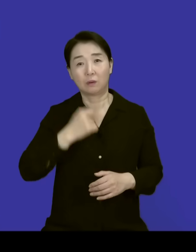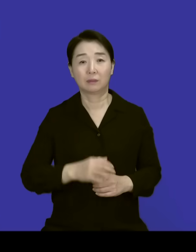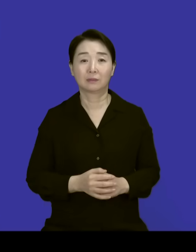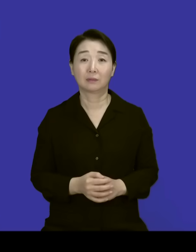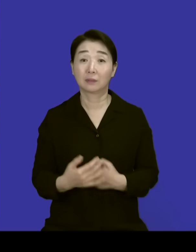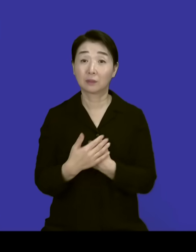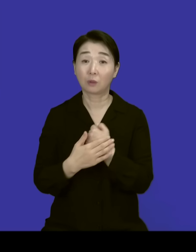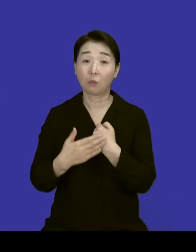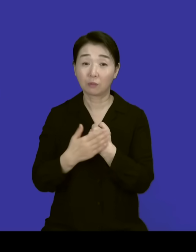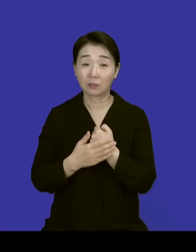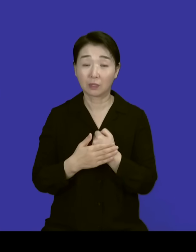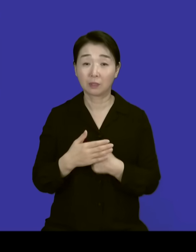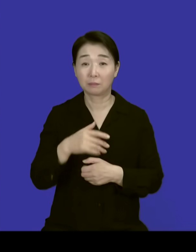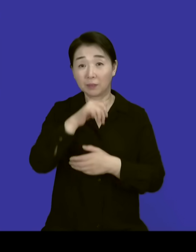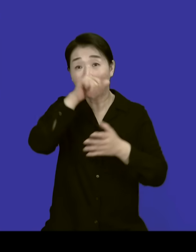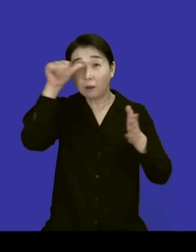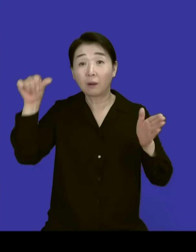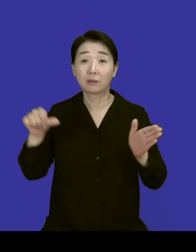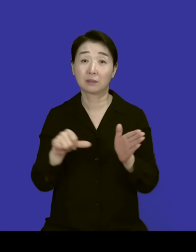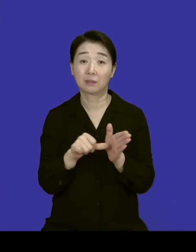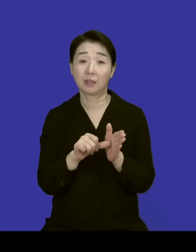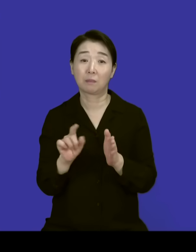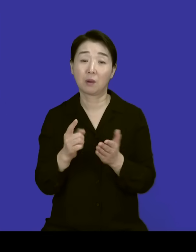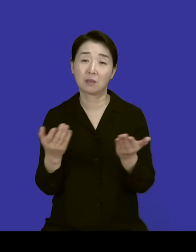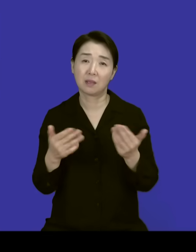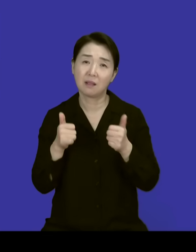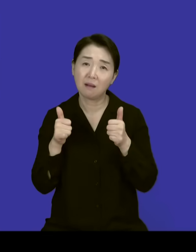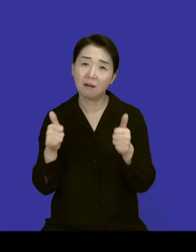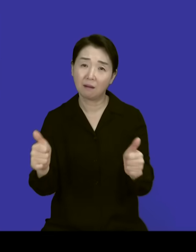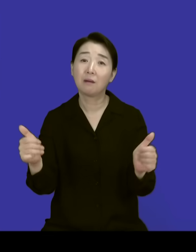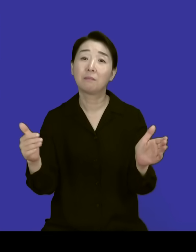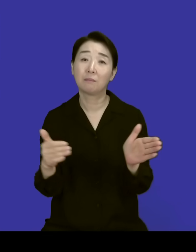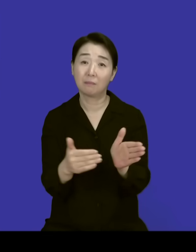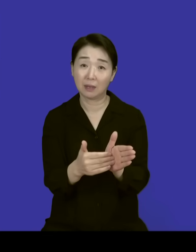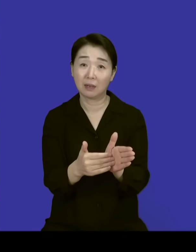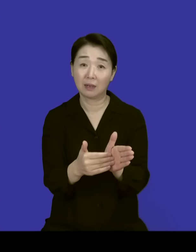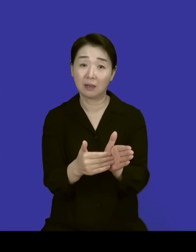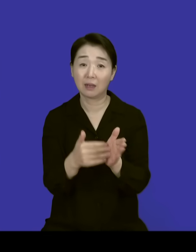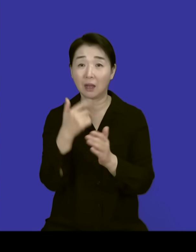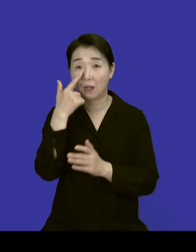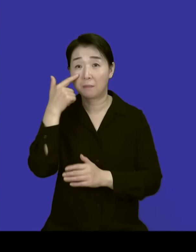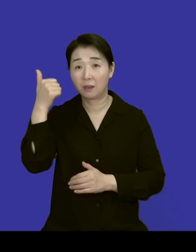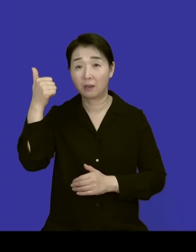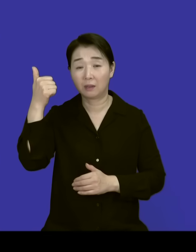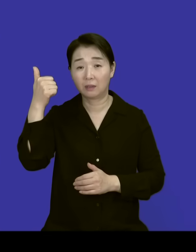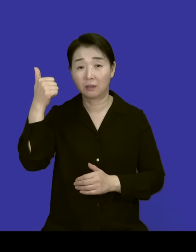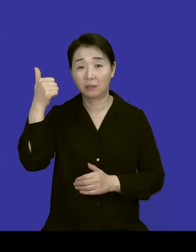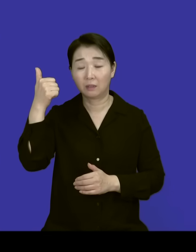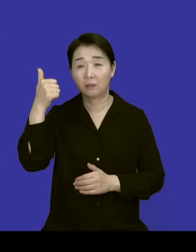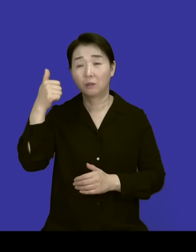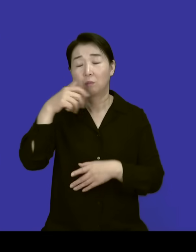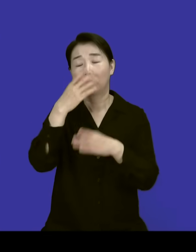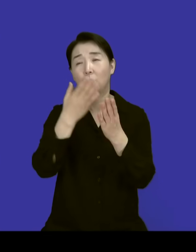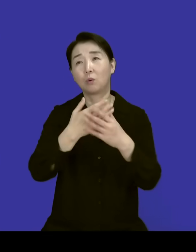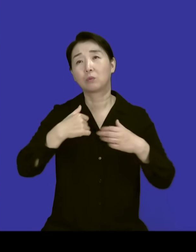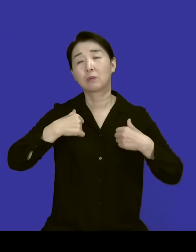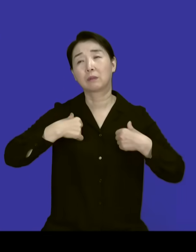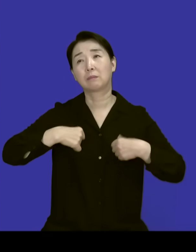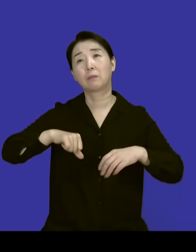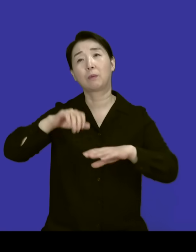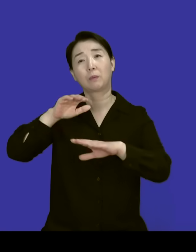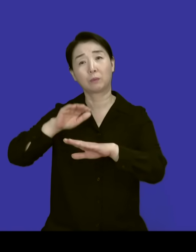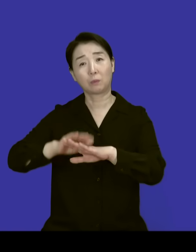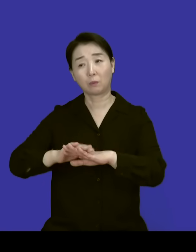그것 덕분에 평생을 이제 일을 열심히 하시던 분이거든요. 그런 분이 어느 날인가 다 놓고 집에만